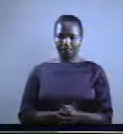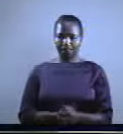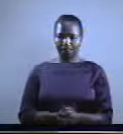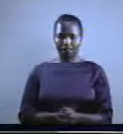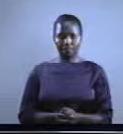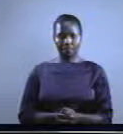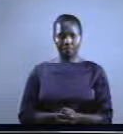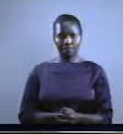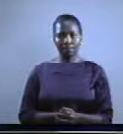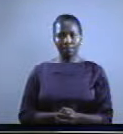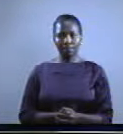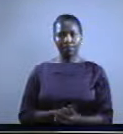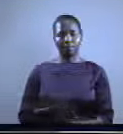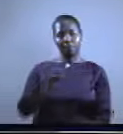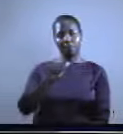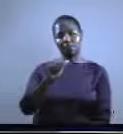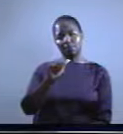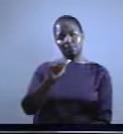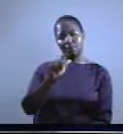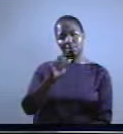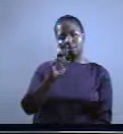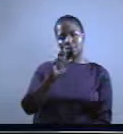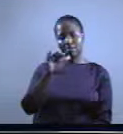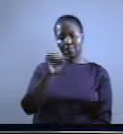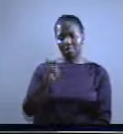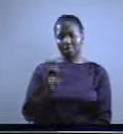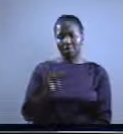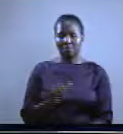Member. Honourable Alberts.